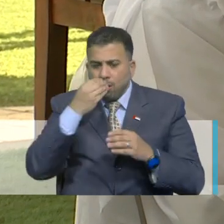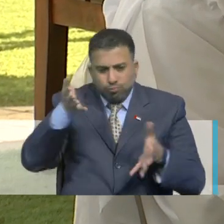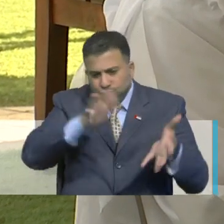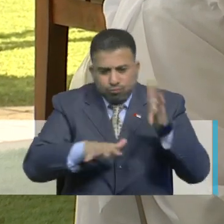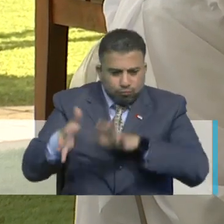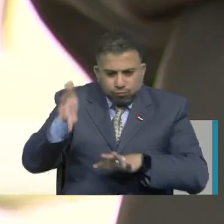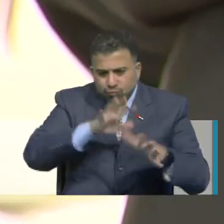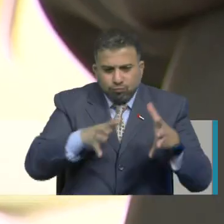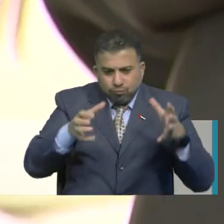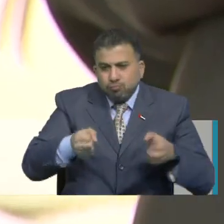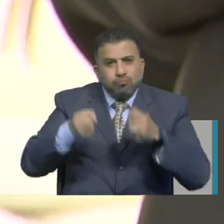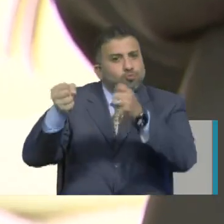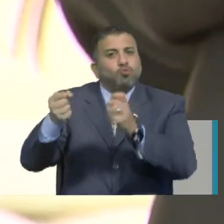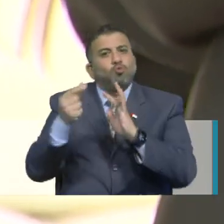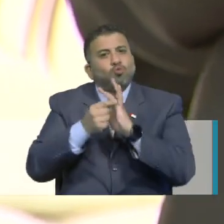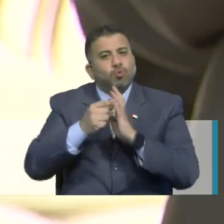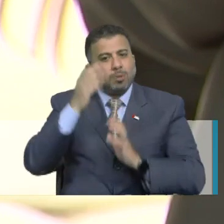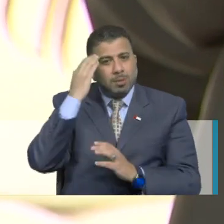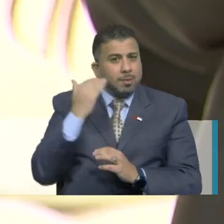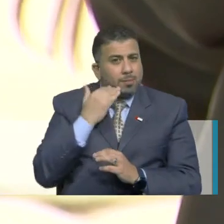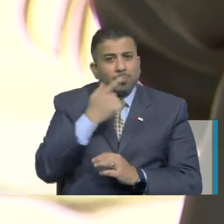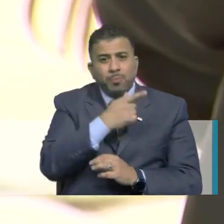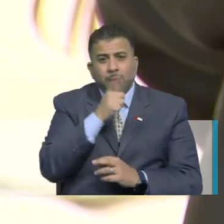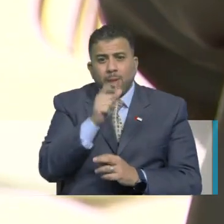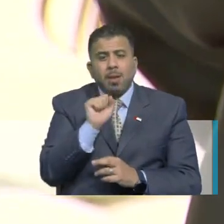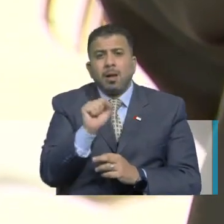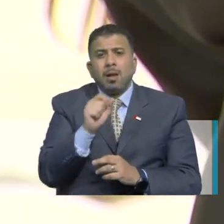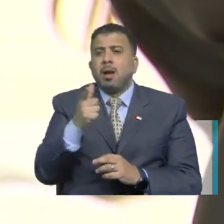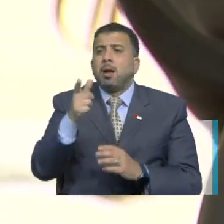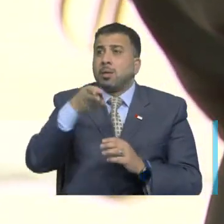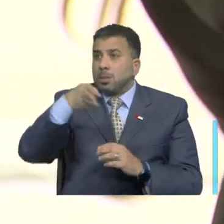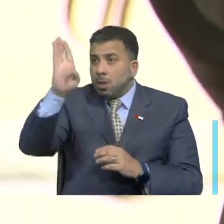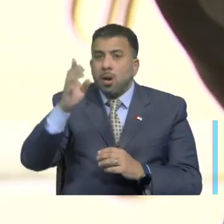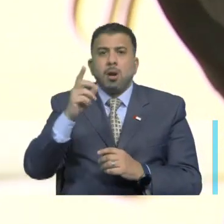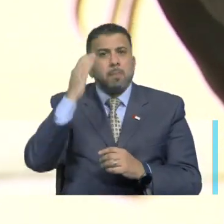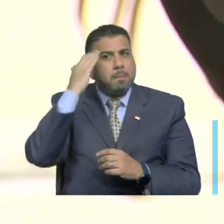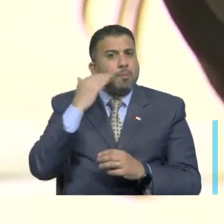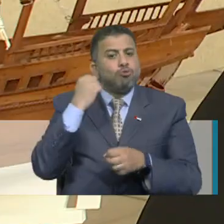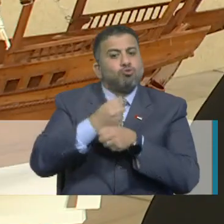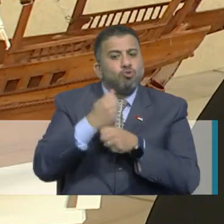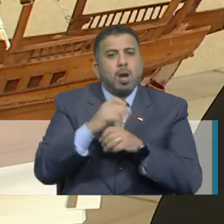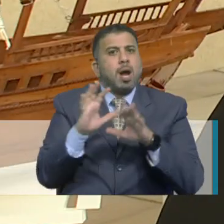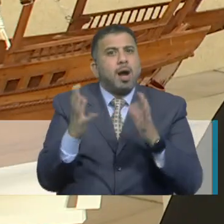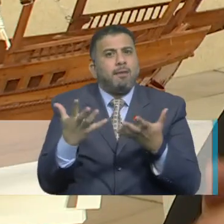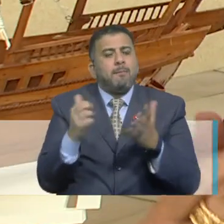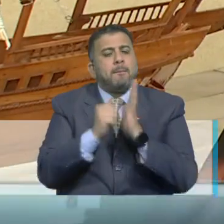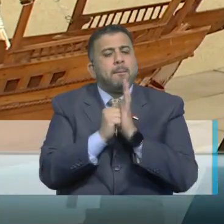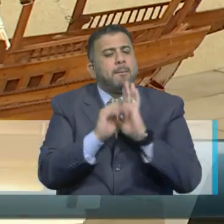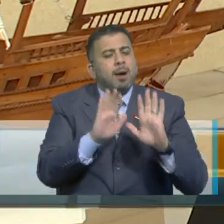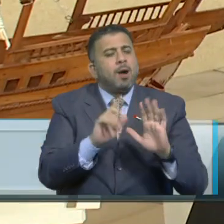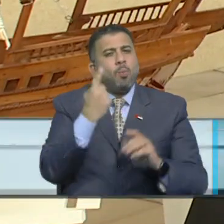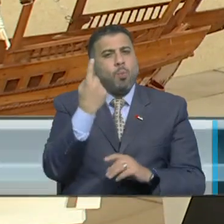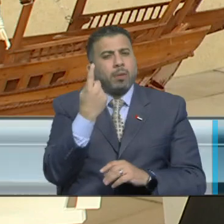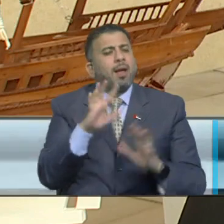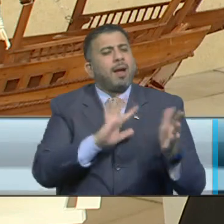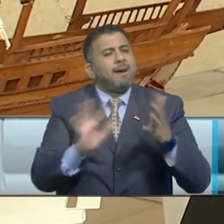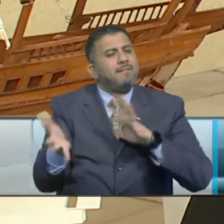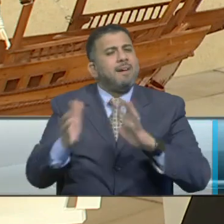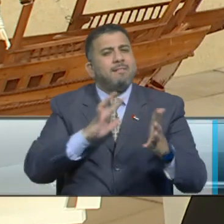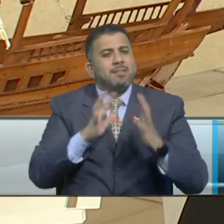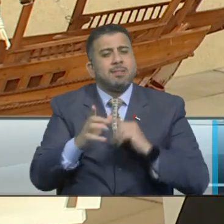رحلة الغوص، والأعمال التي تقوم بها في ظل غيابه. زوجه لما يروح يصير على زوجه، يعني